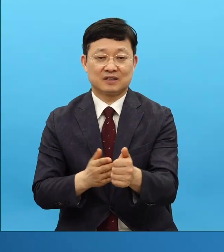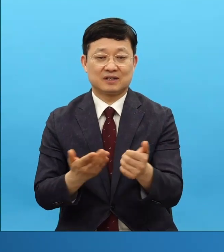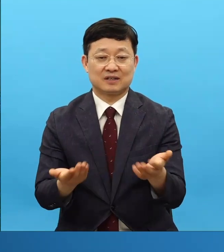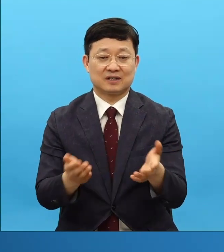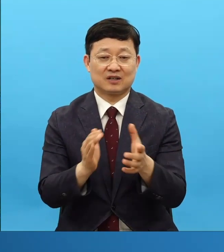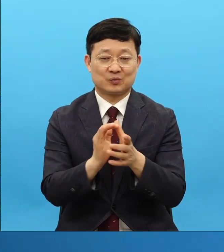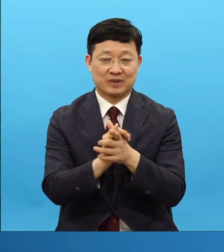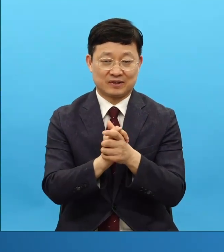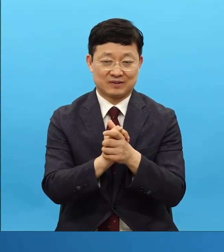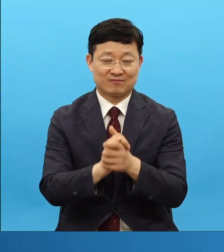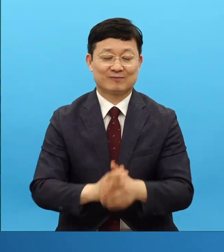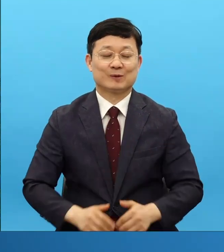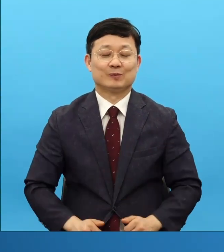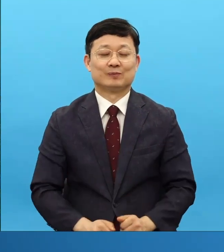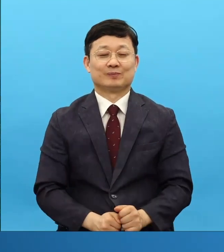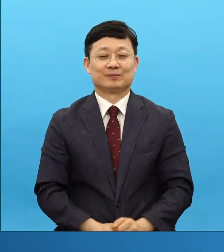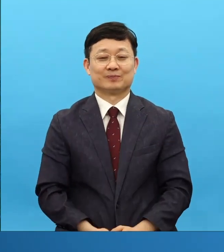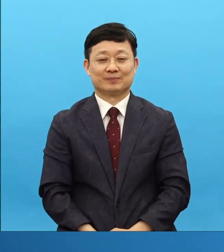찬양하세